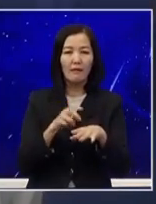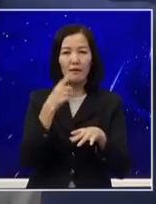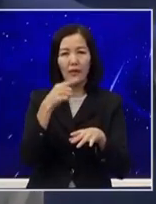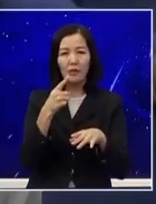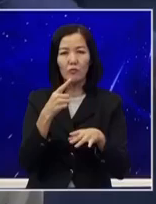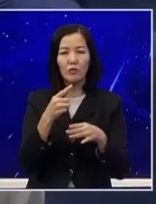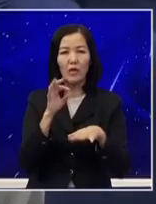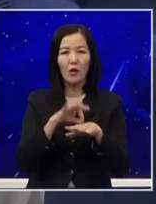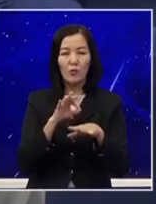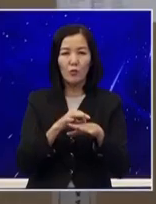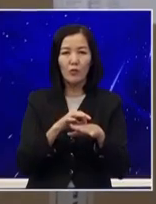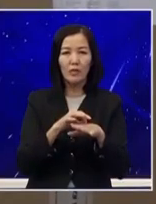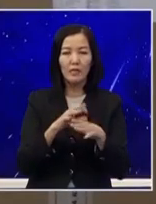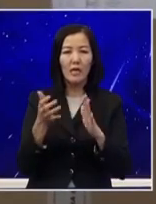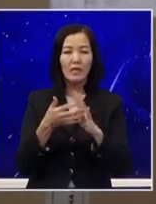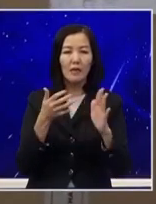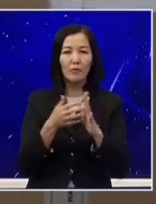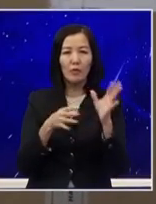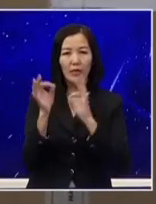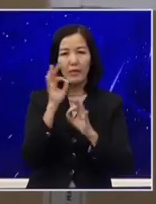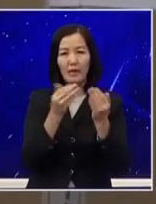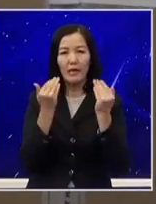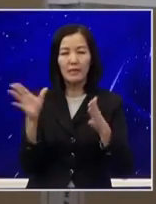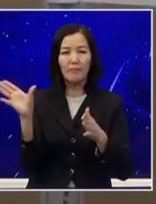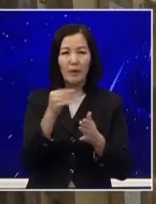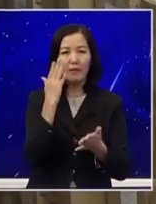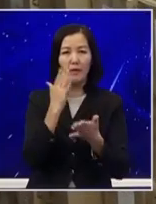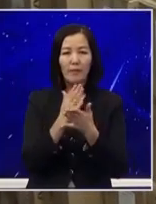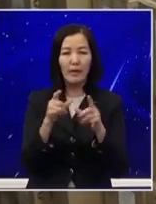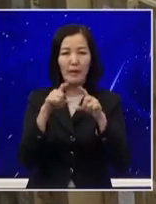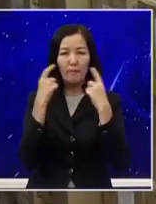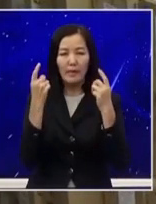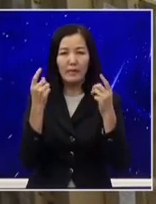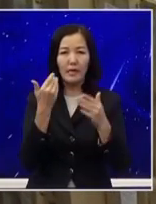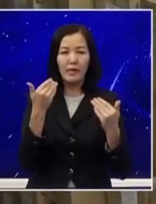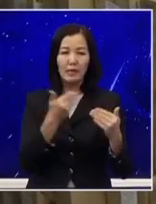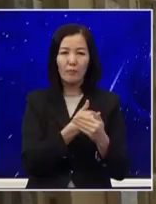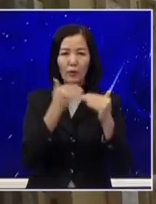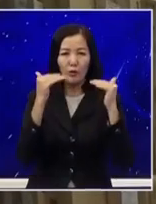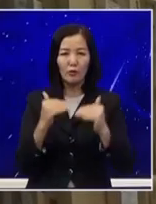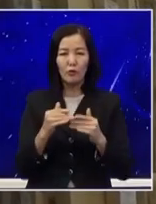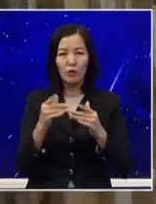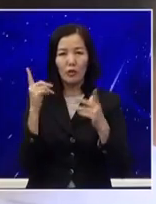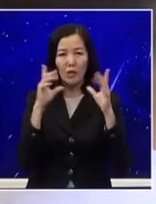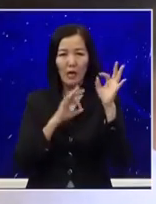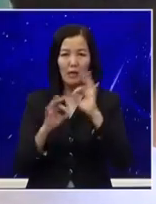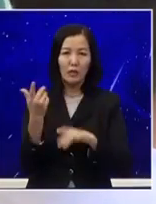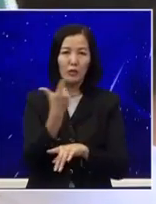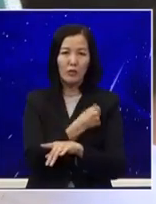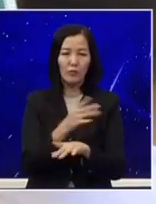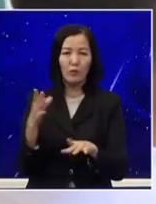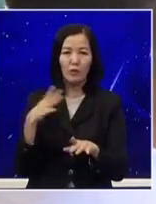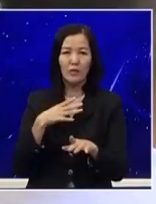ақпарынша, індет кезінде тапшы болған медикаменттер қазір түгел. Маска, температура түсіретін антибиотиктер, антисептиктер